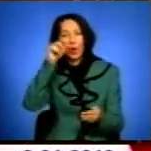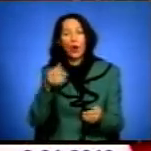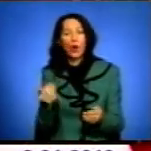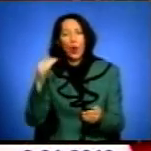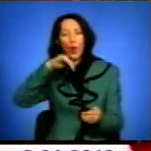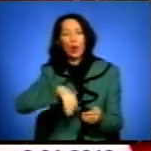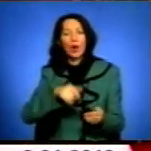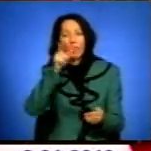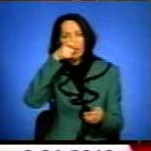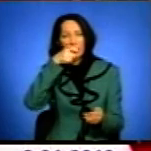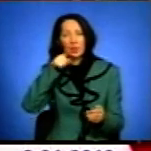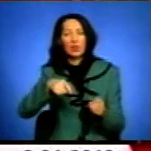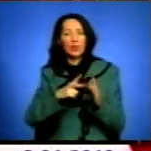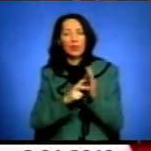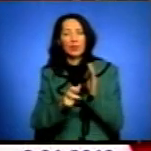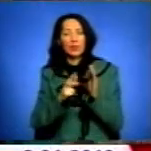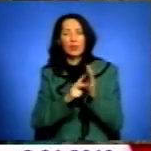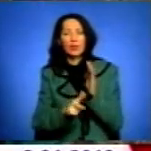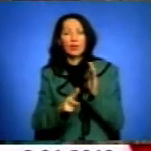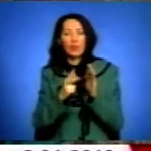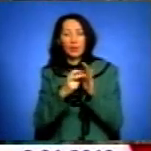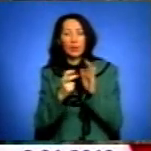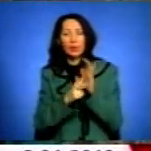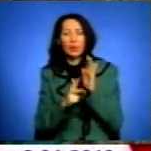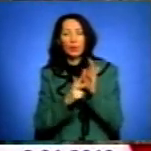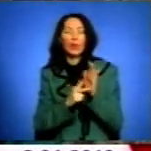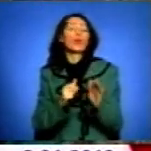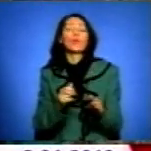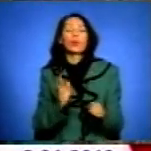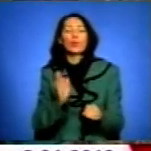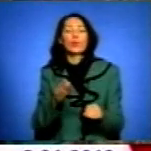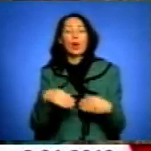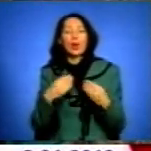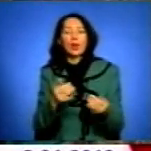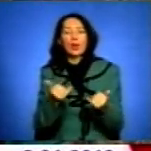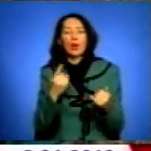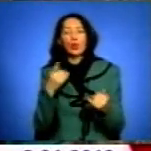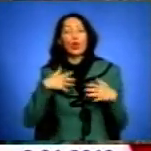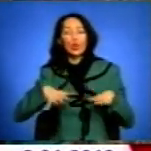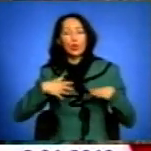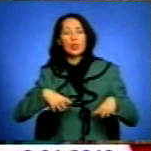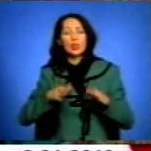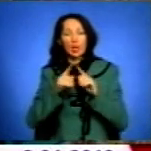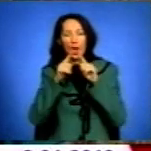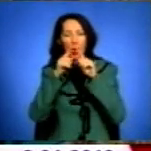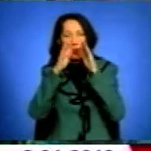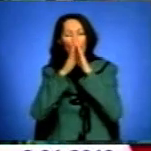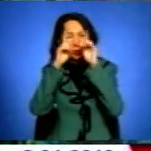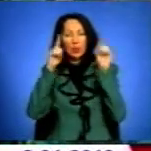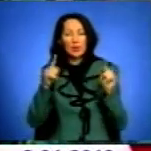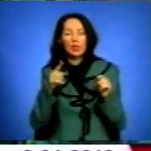1788 року. Вона призначалася для одного з грузинських монастирів, однак за Божим провидінням опинилися в